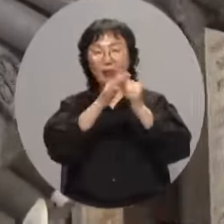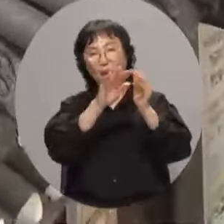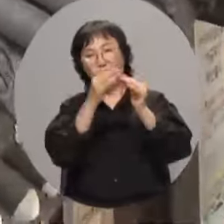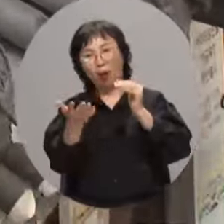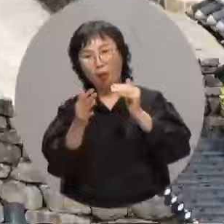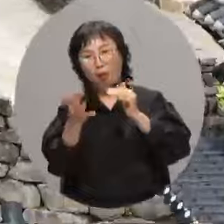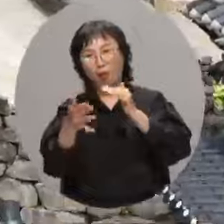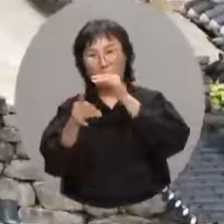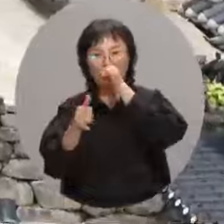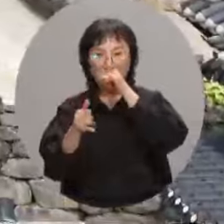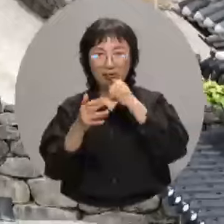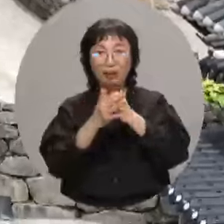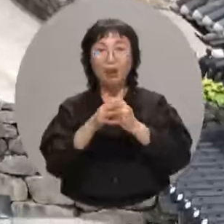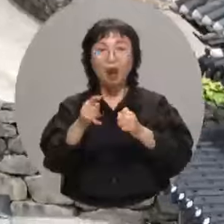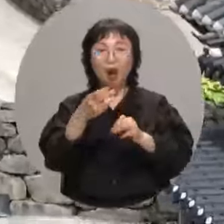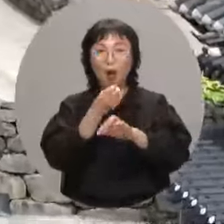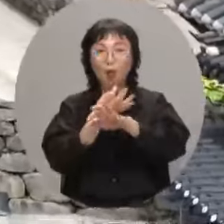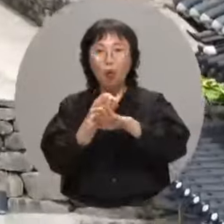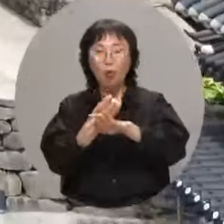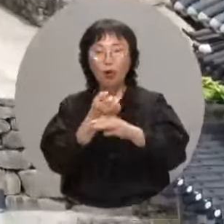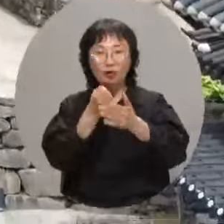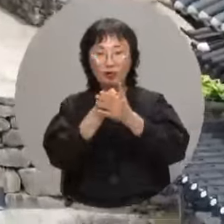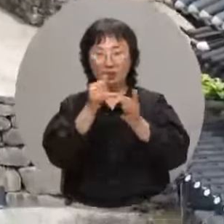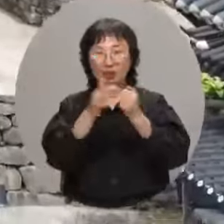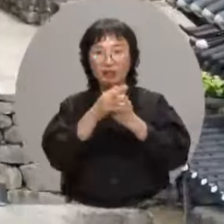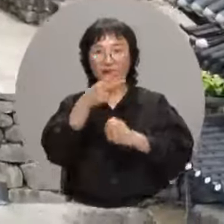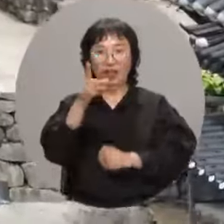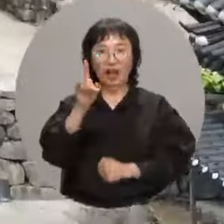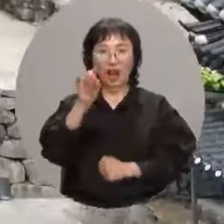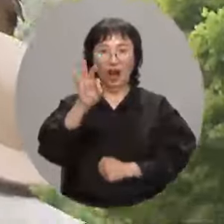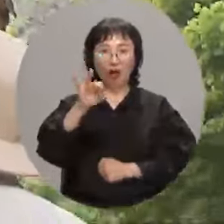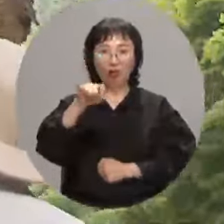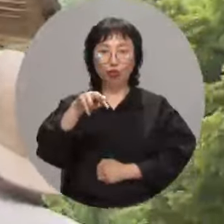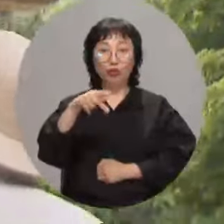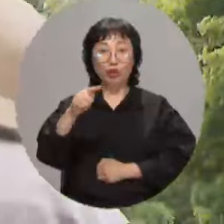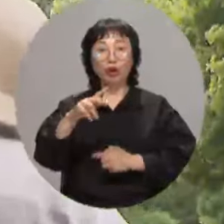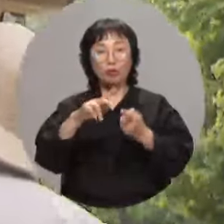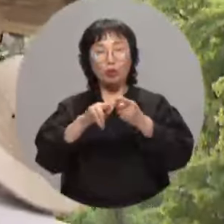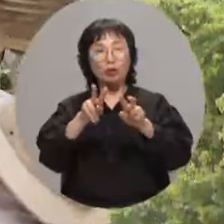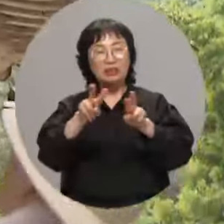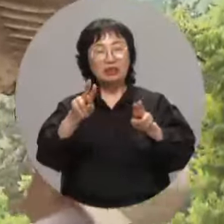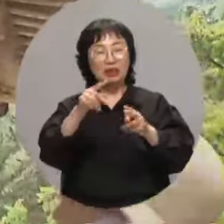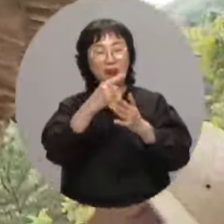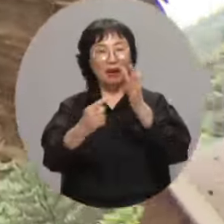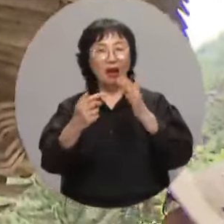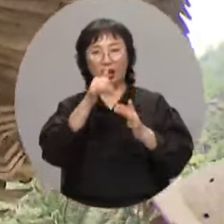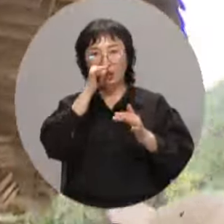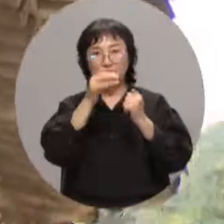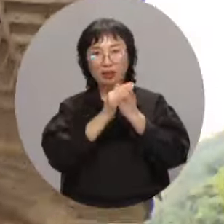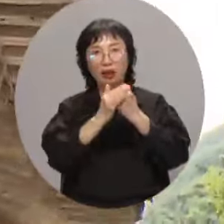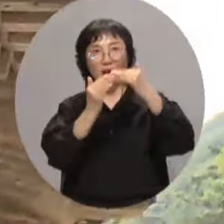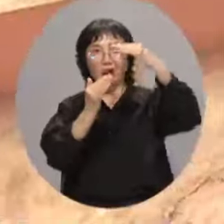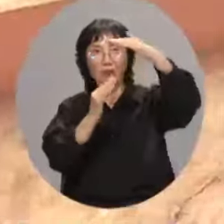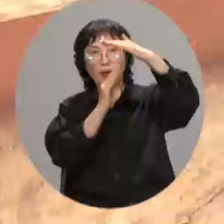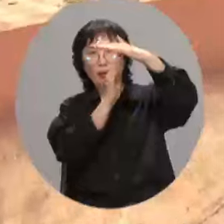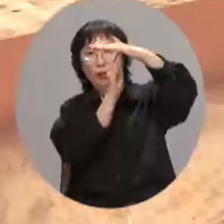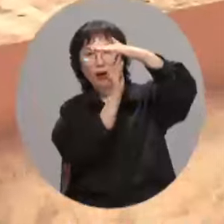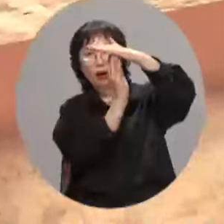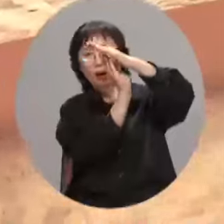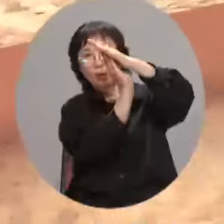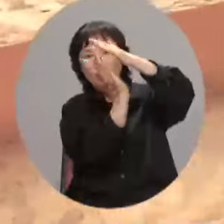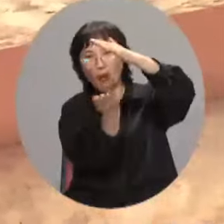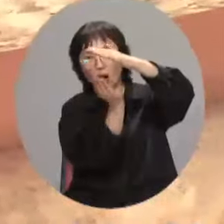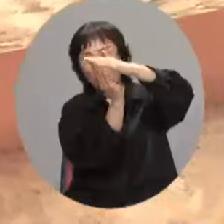나왔습니다. 보물로 지정돼 있는 대웅전도 지진 피해를 피하지 못했습니다. 석갈의 사이 앙토가 떨어져 나간